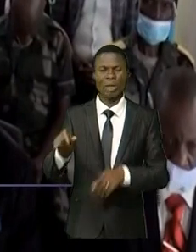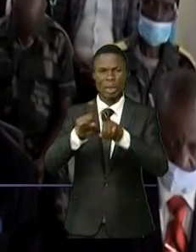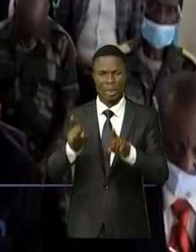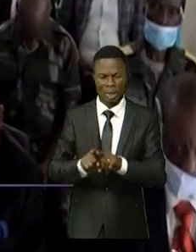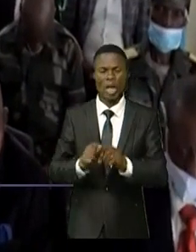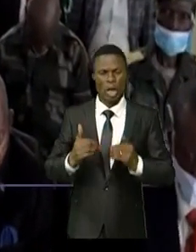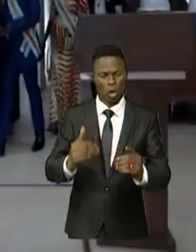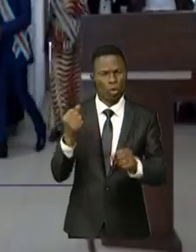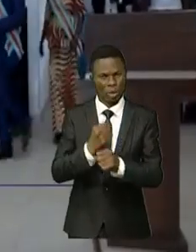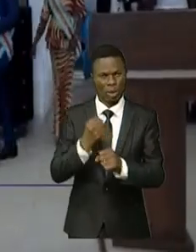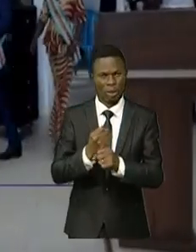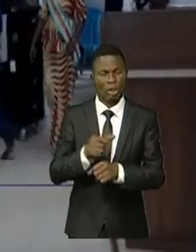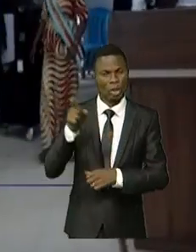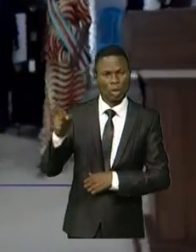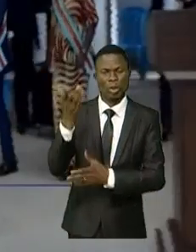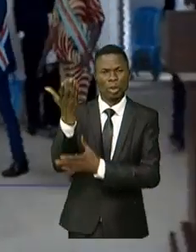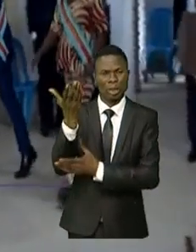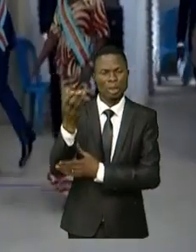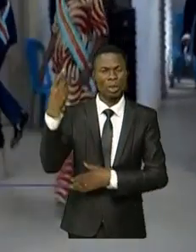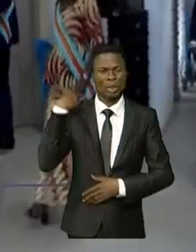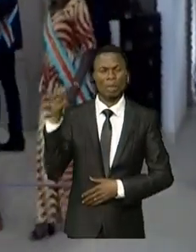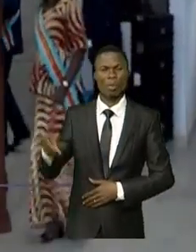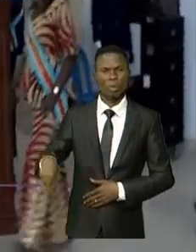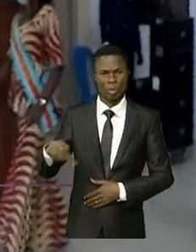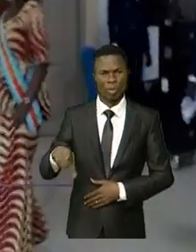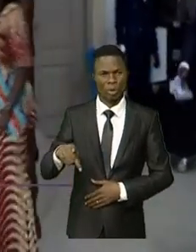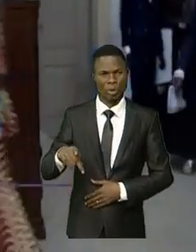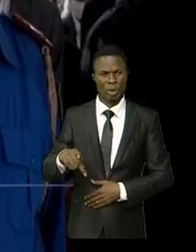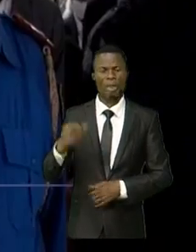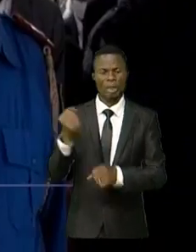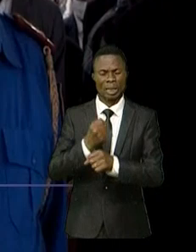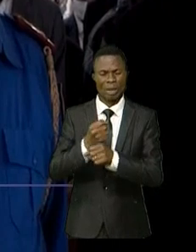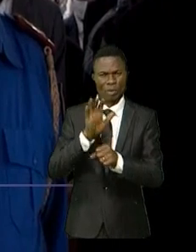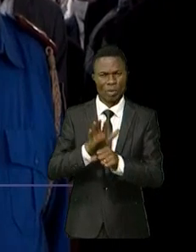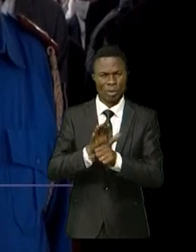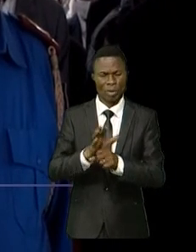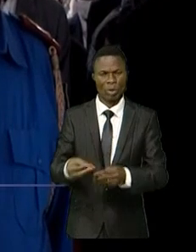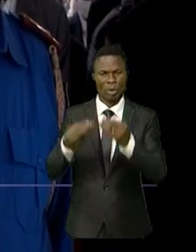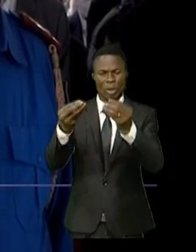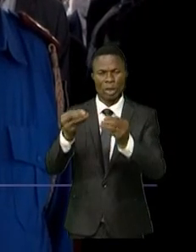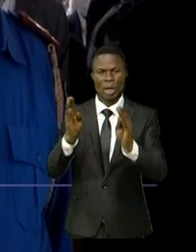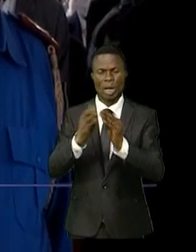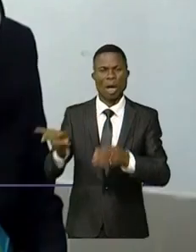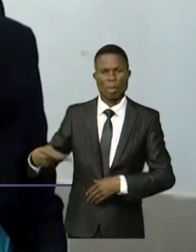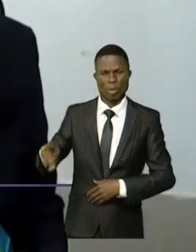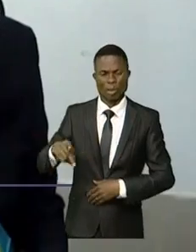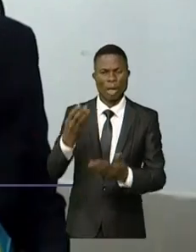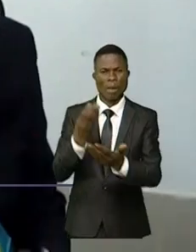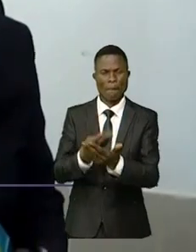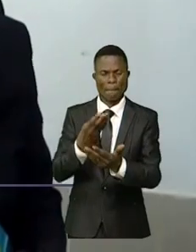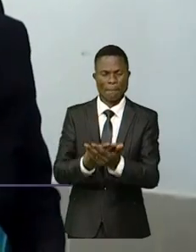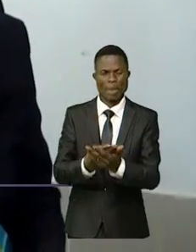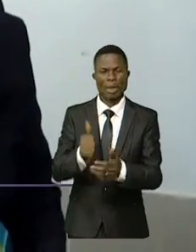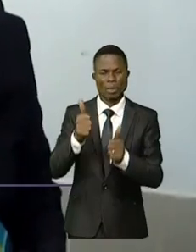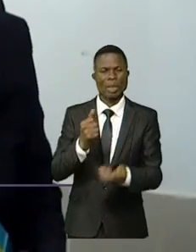la règle. Ce dernier a invité les députés provinciaux à plus d'attention pour doter l'Assemblée provinciale d'un budget qui puisse